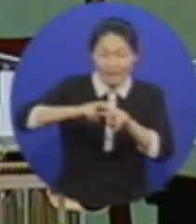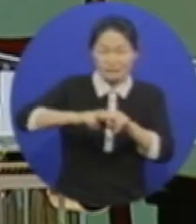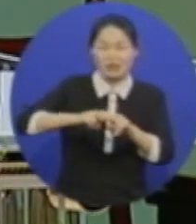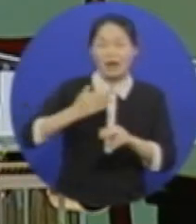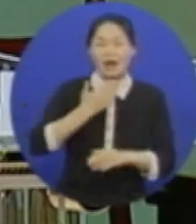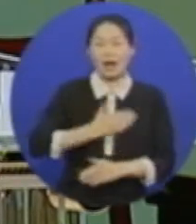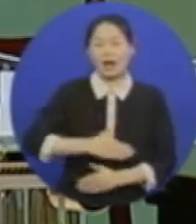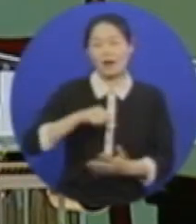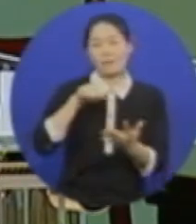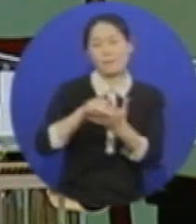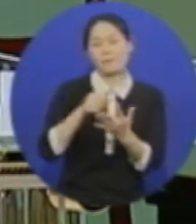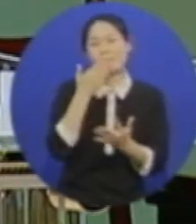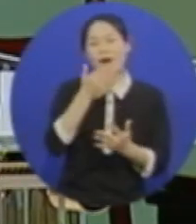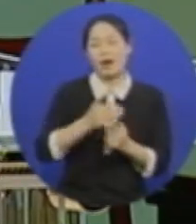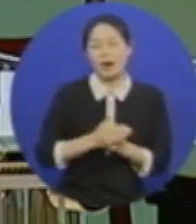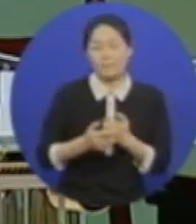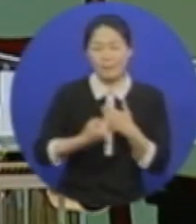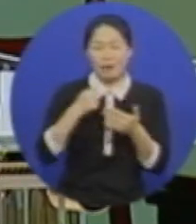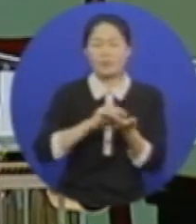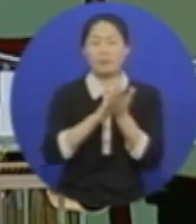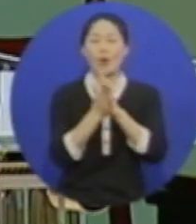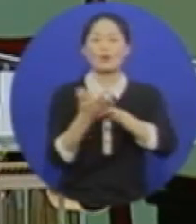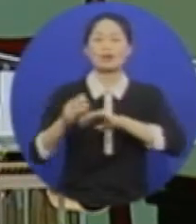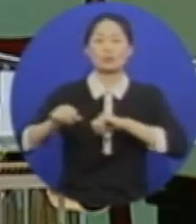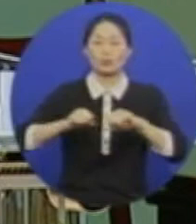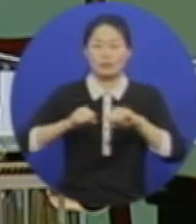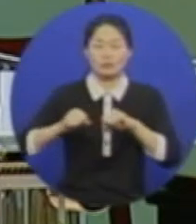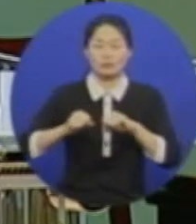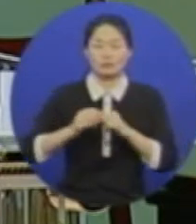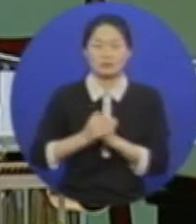여러분의 마음의 변화를 통해서 않은 거예요